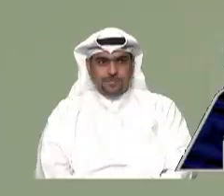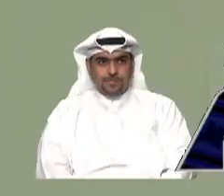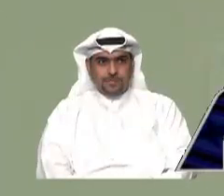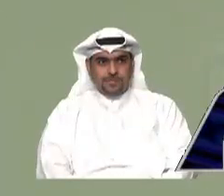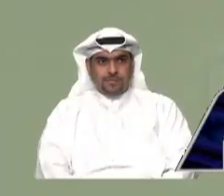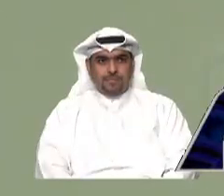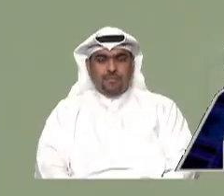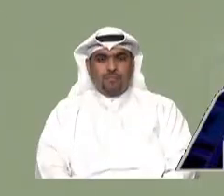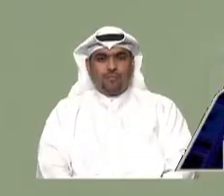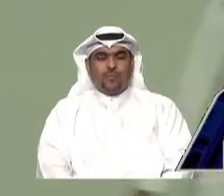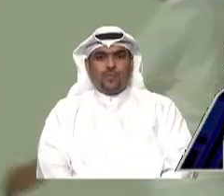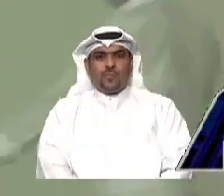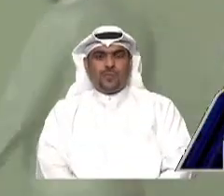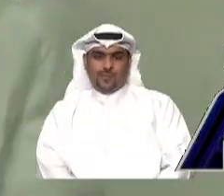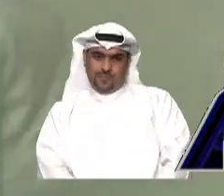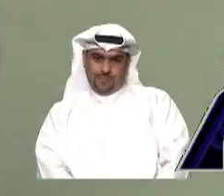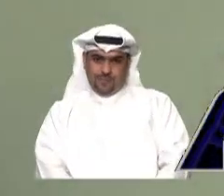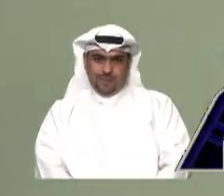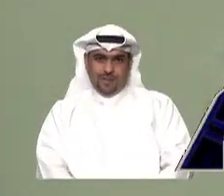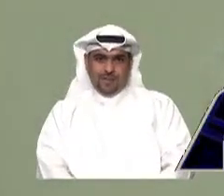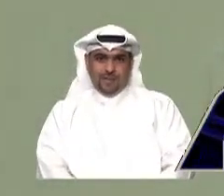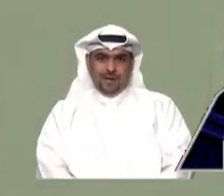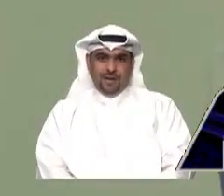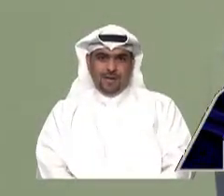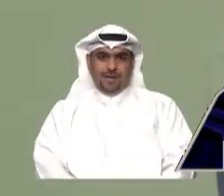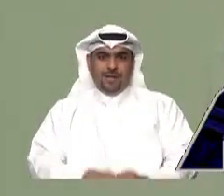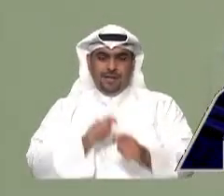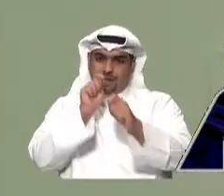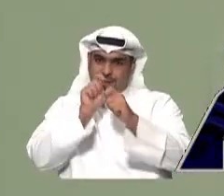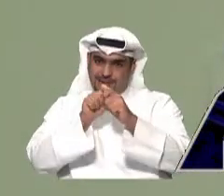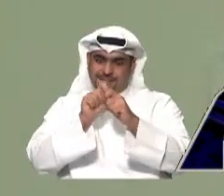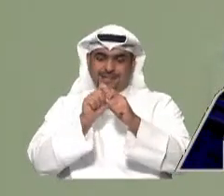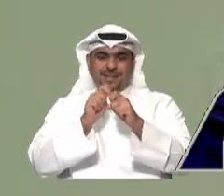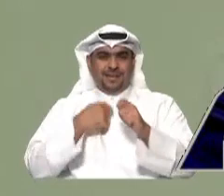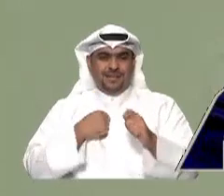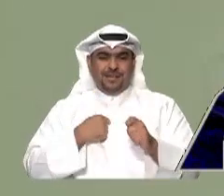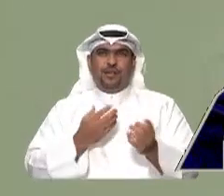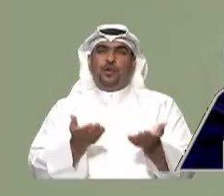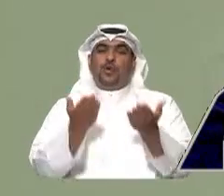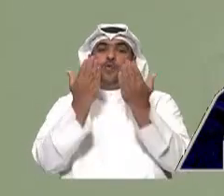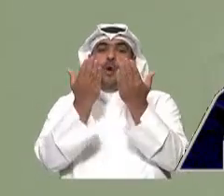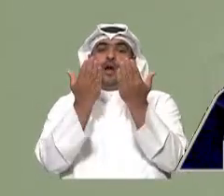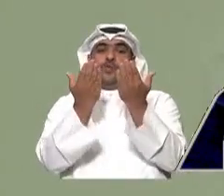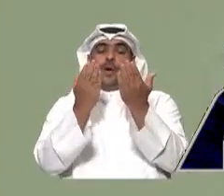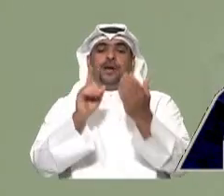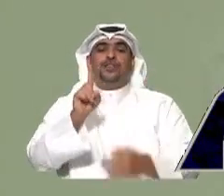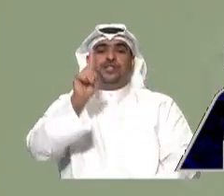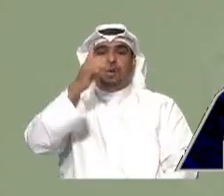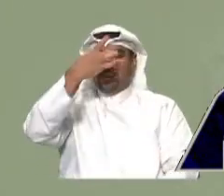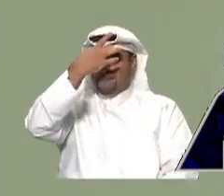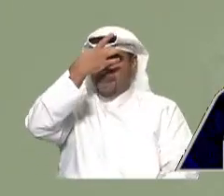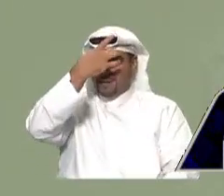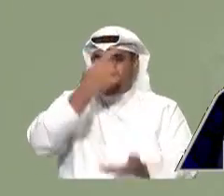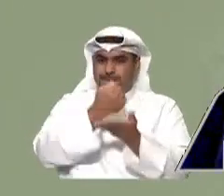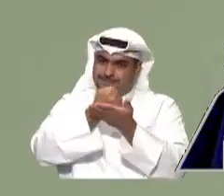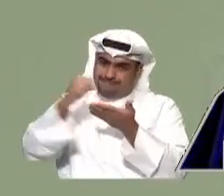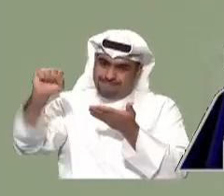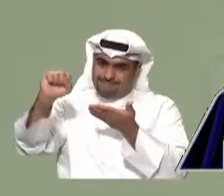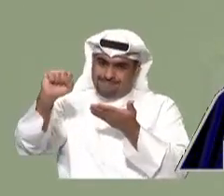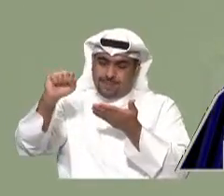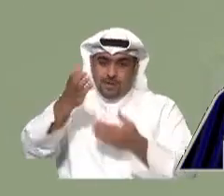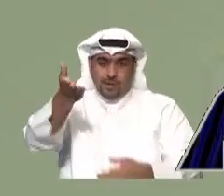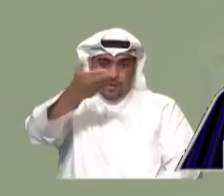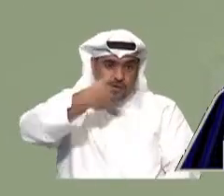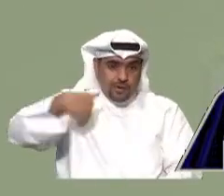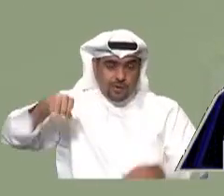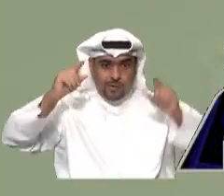الاخيره دكتور حق كافه المجتمع. والله اول شيء واخر شيء نتمنى زوال الوباء طبعا قريبا ان شاء الله، وهذا يعني ما يتم الا بتضافر الجهود طبعا، واحده